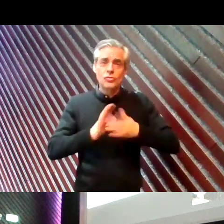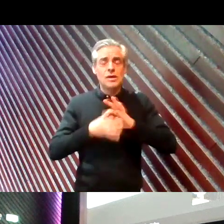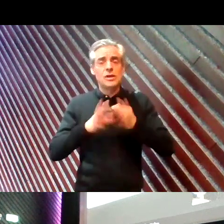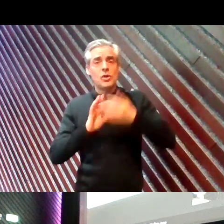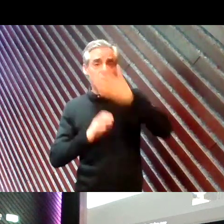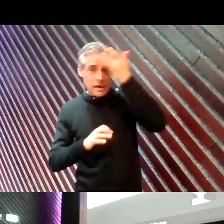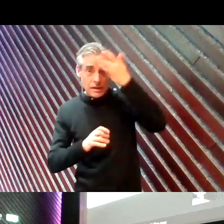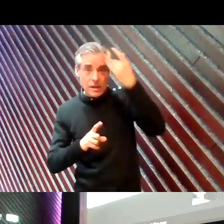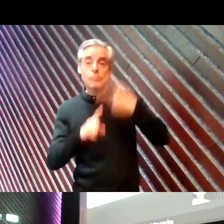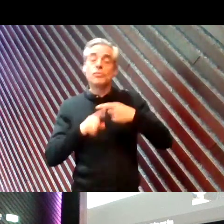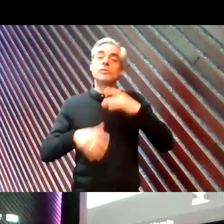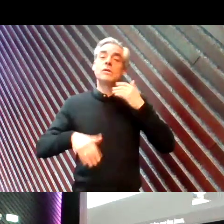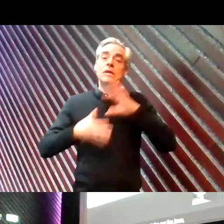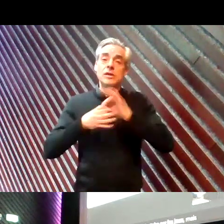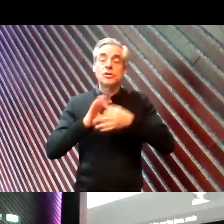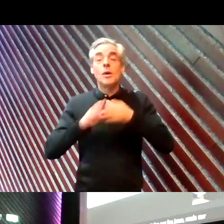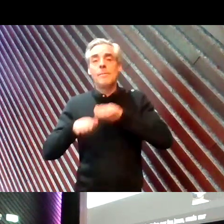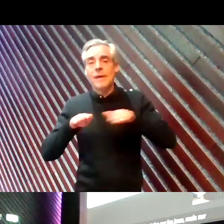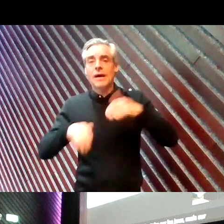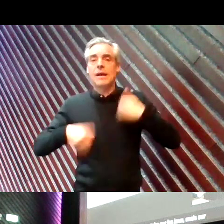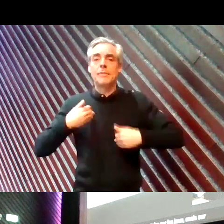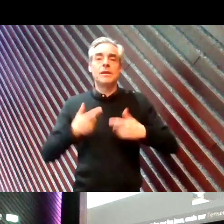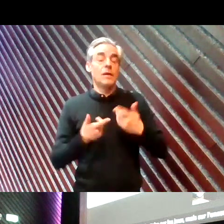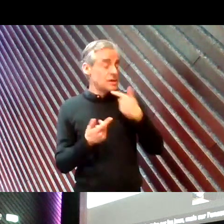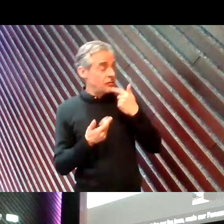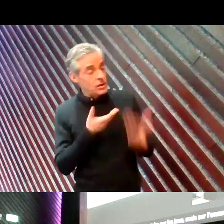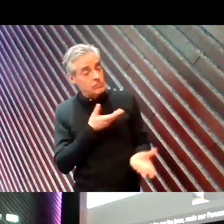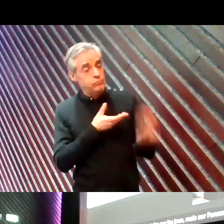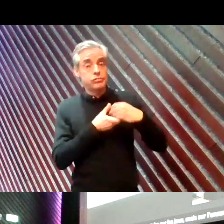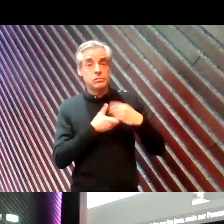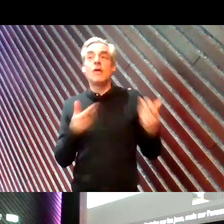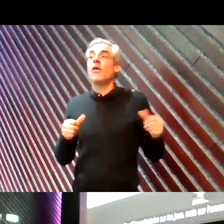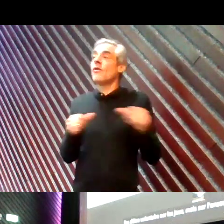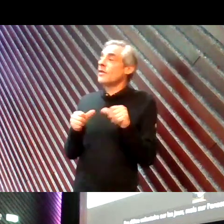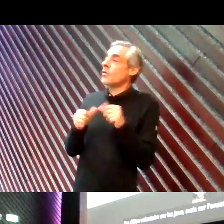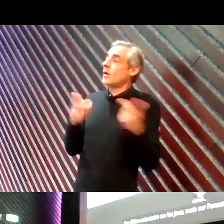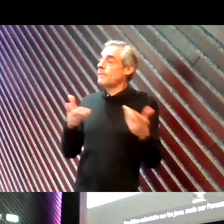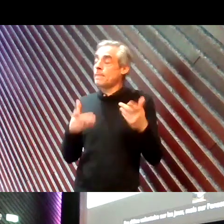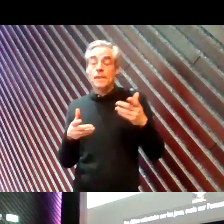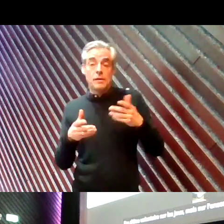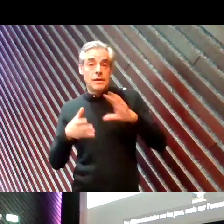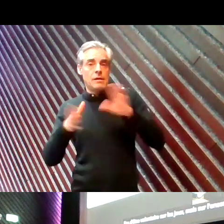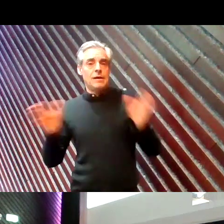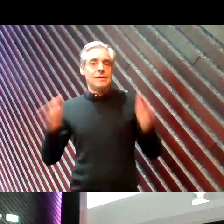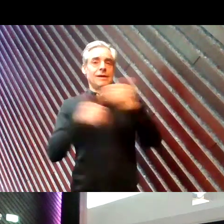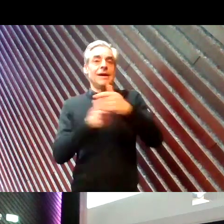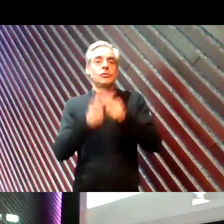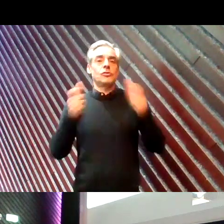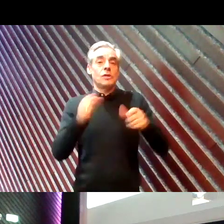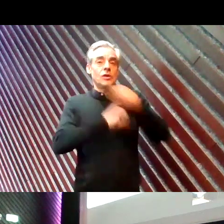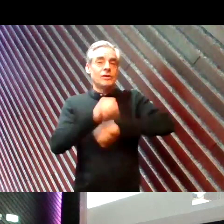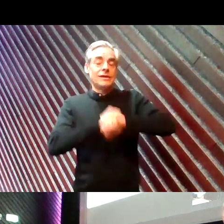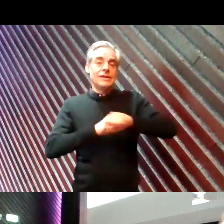sur l'ensemble des Jeux. Donc, là aussi, vous voyez que le cadrage, qu'est-ce que fait le cadrage institutionnel ? Il organise